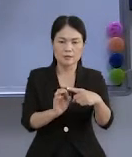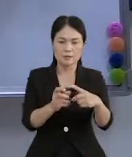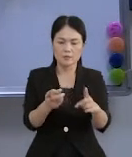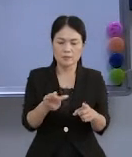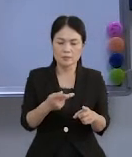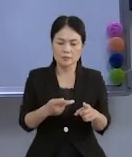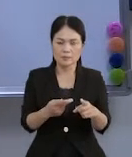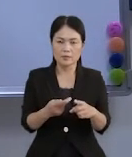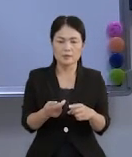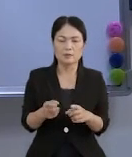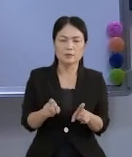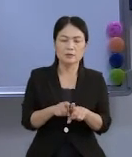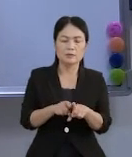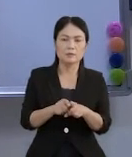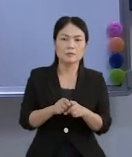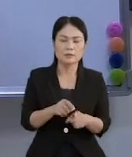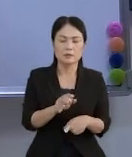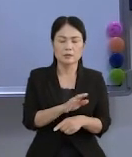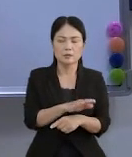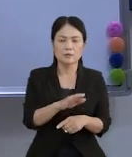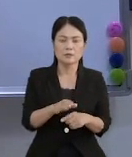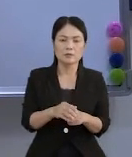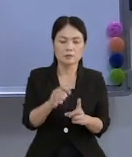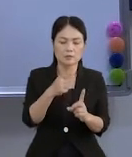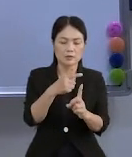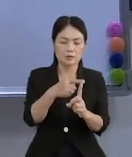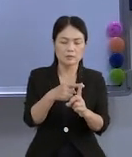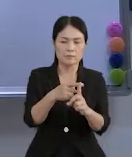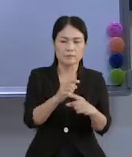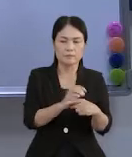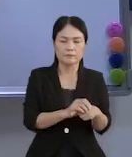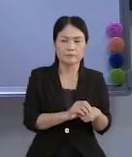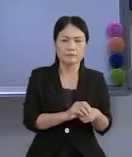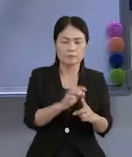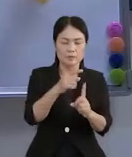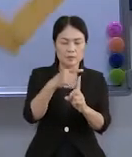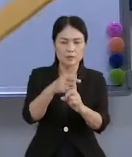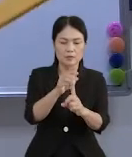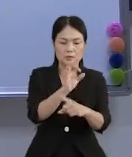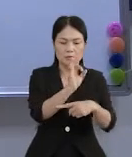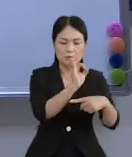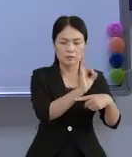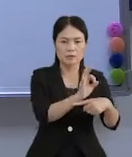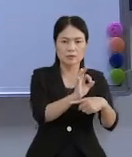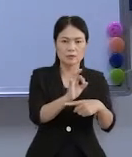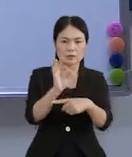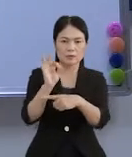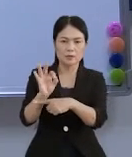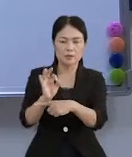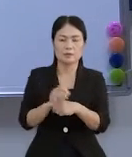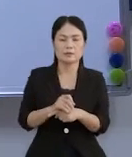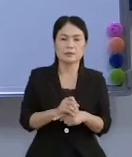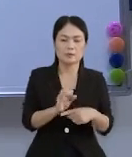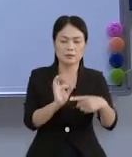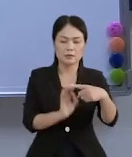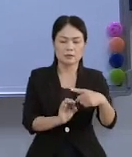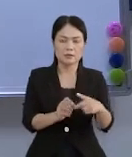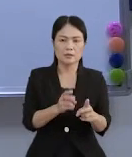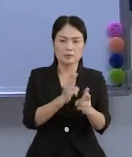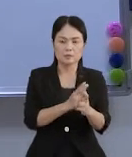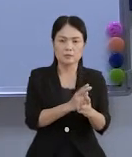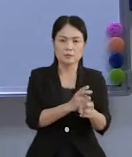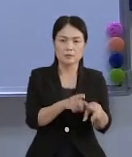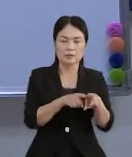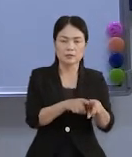được khné cứ con cồn tai bộ phía dược nâng phía dược ai phía bái dương rẻ